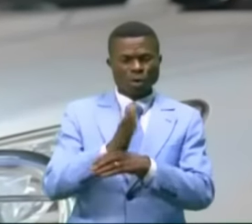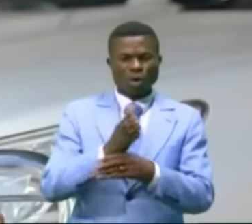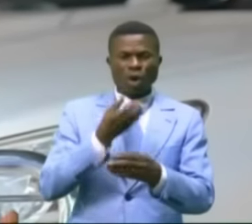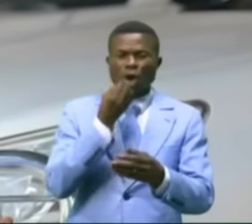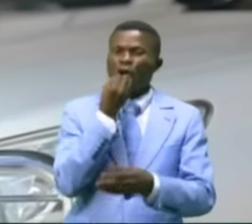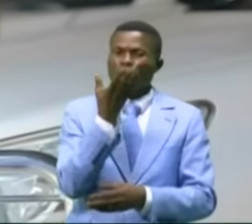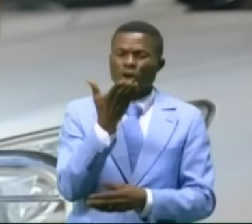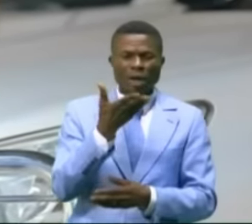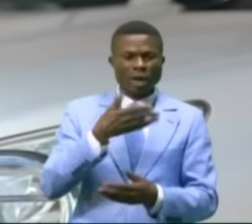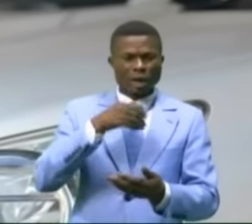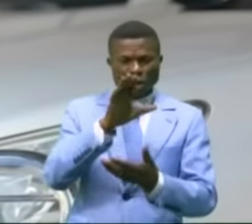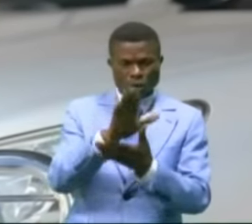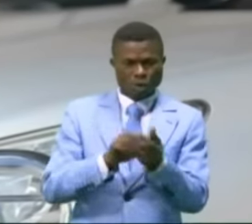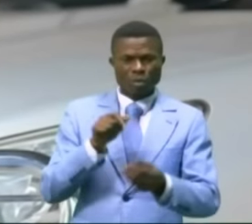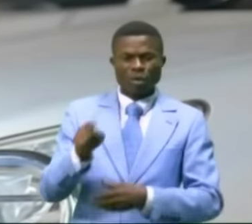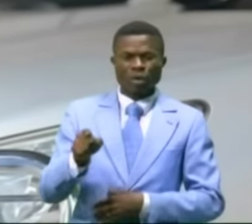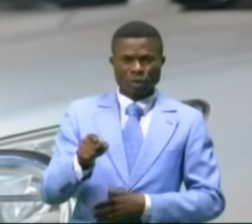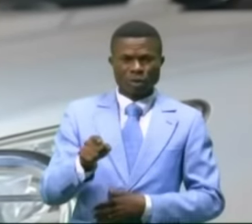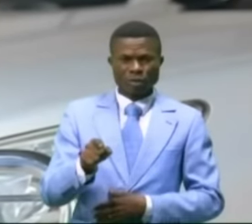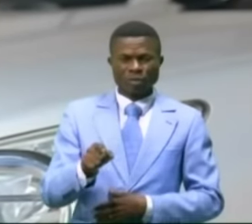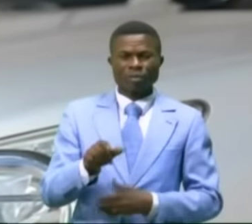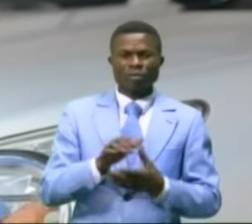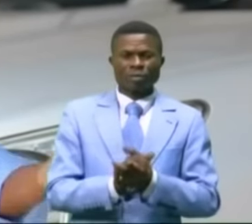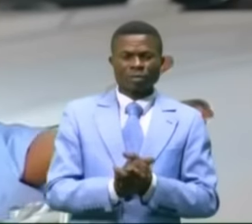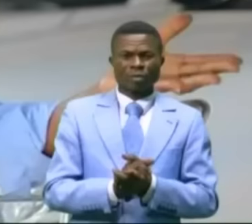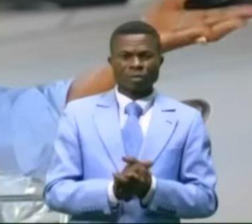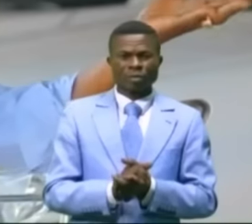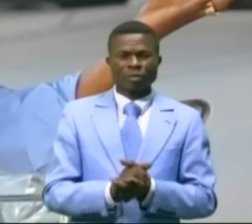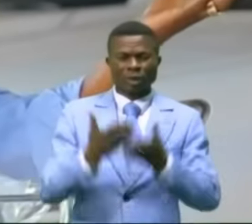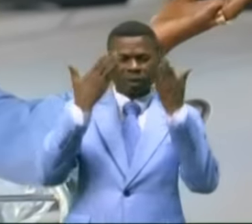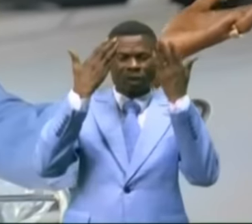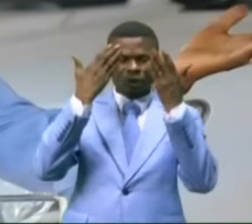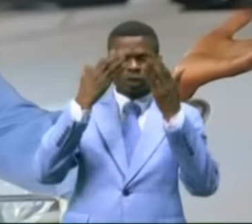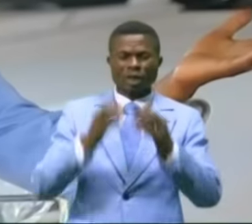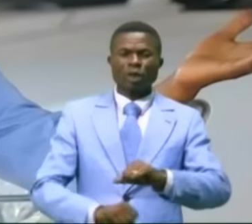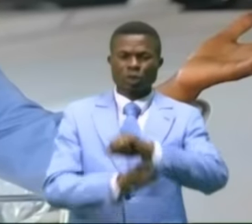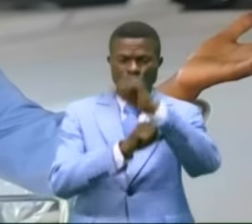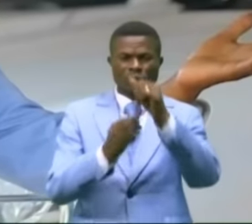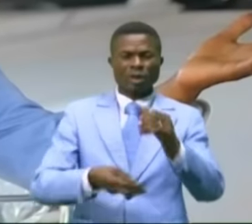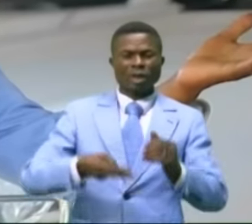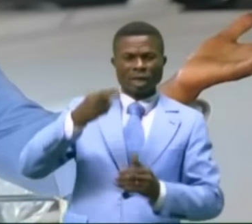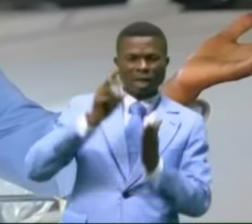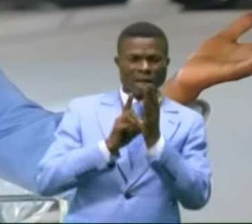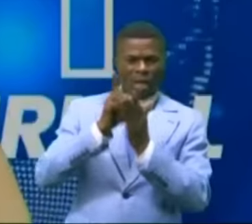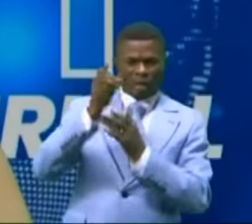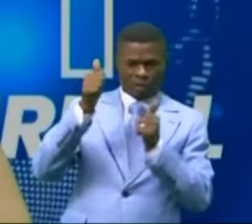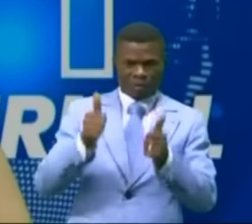élève les hommes et rabaisse les orgueilleux. Nzambe atombola yo.